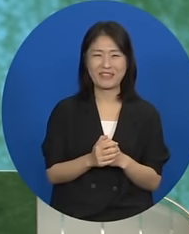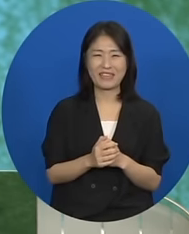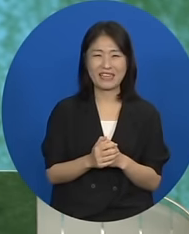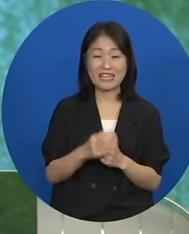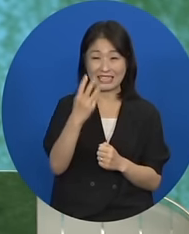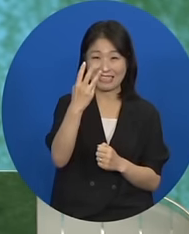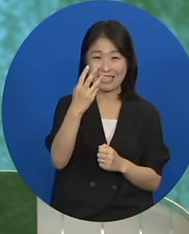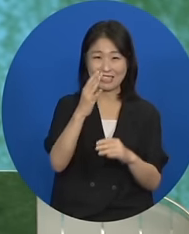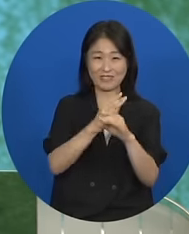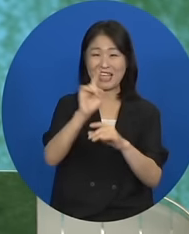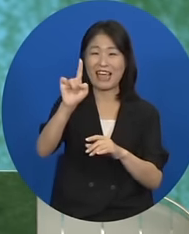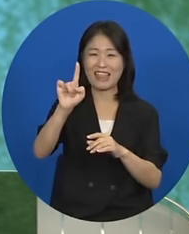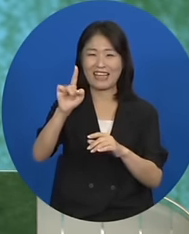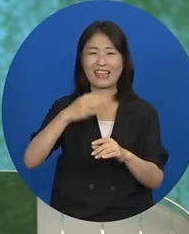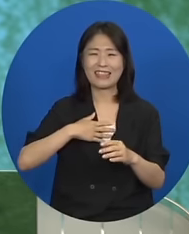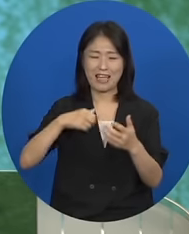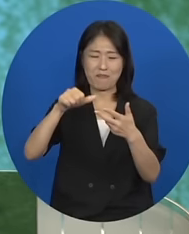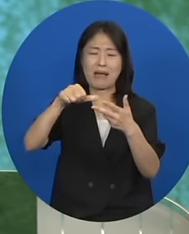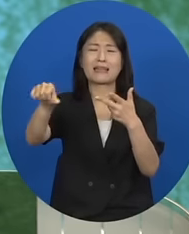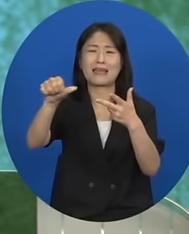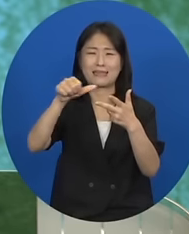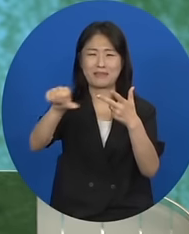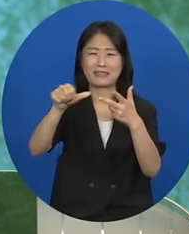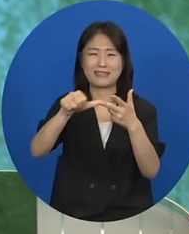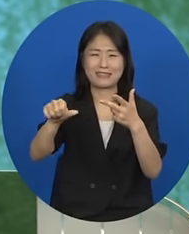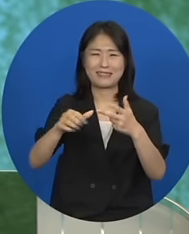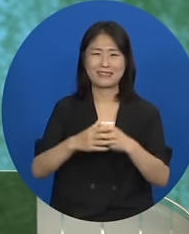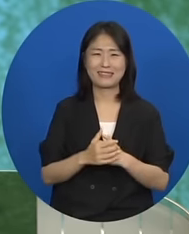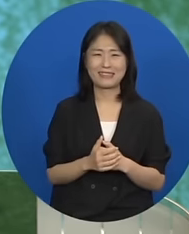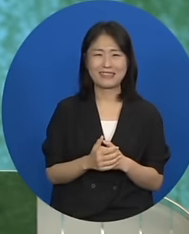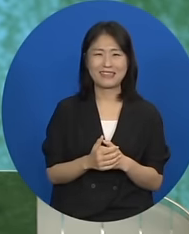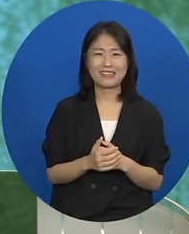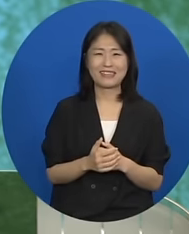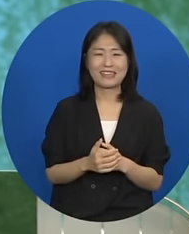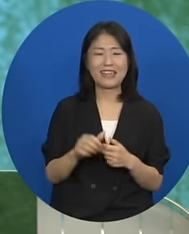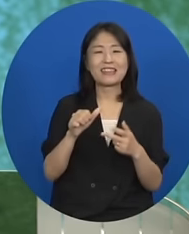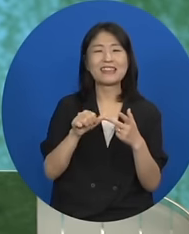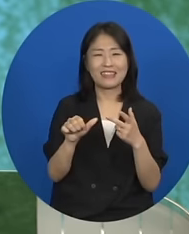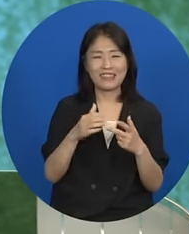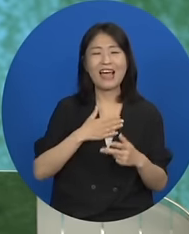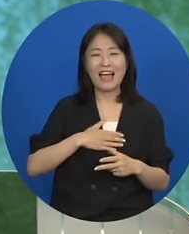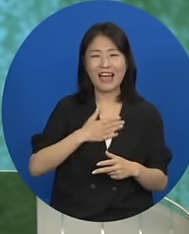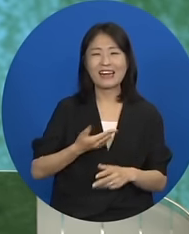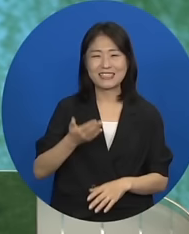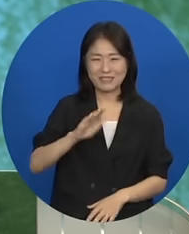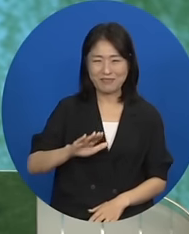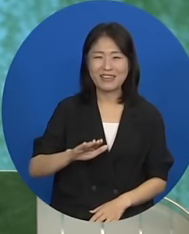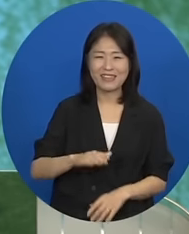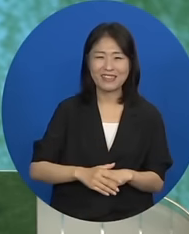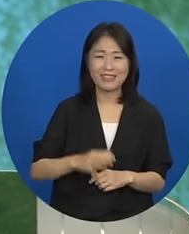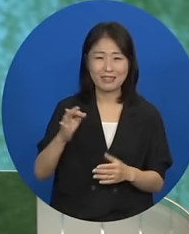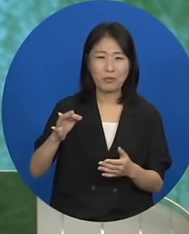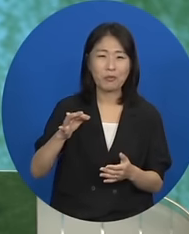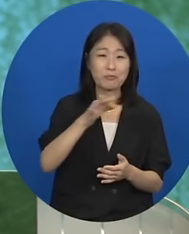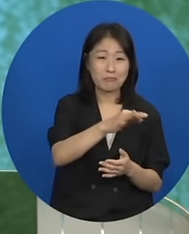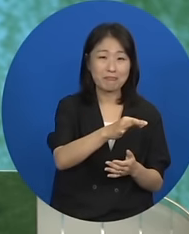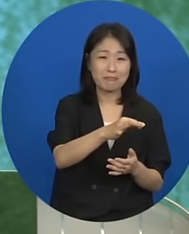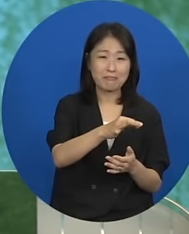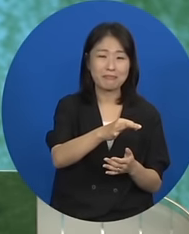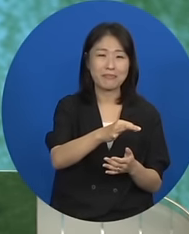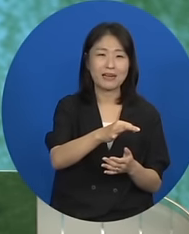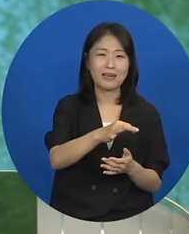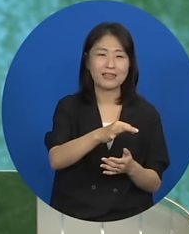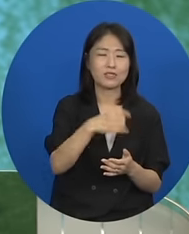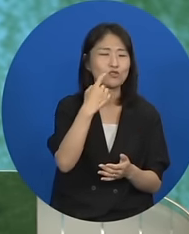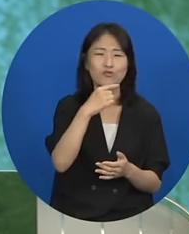집에 삽니다 저는 사실이 사실을 알고 있었지만 용돈받는 줄 몰랐습니다 저한테 얘기를 안 했거든요